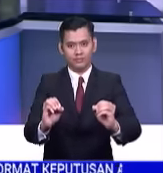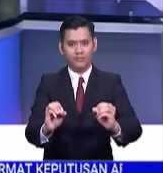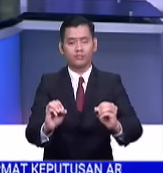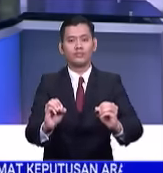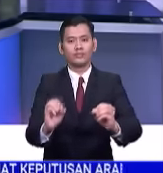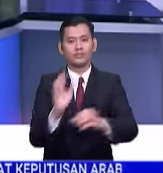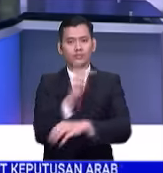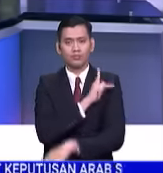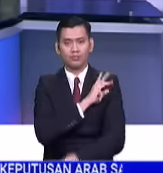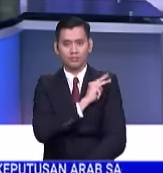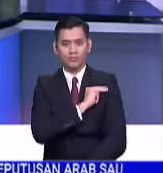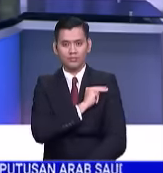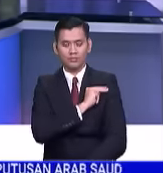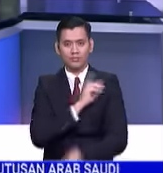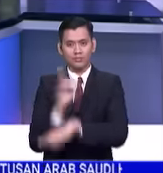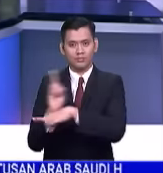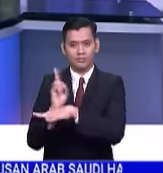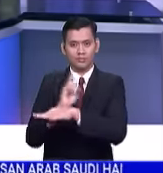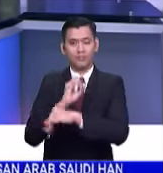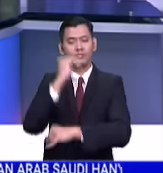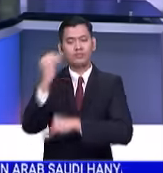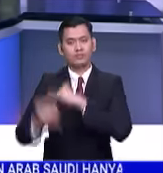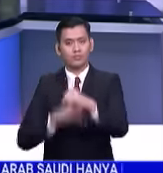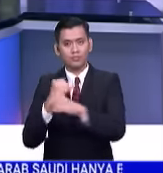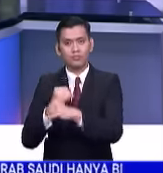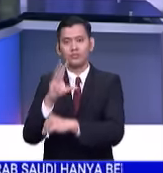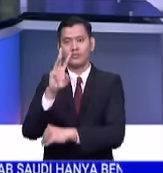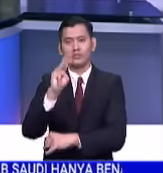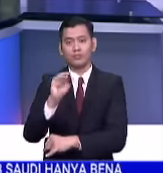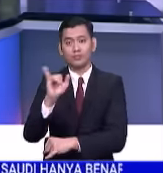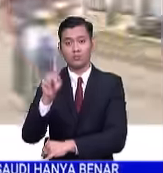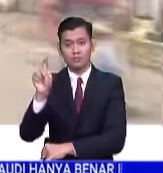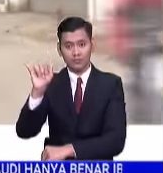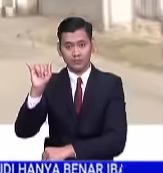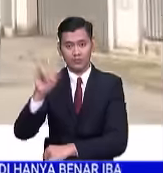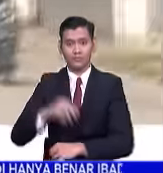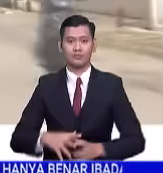Kementerian Perdagangan Antarabangsa dan Industri MITI.